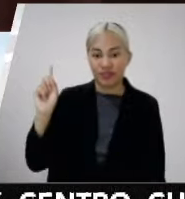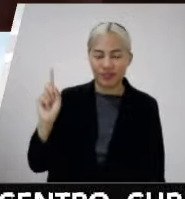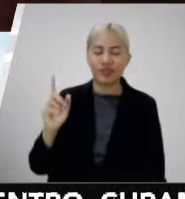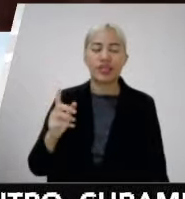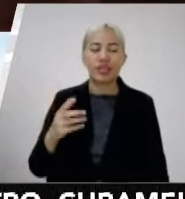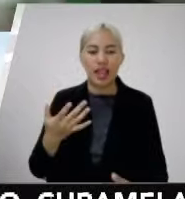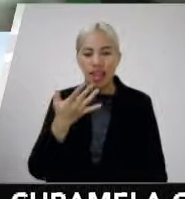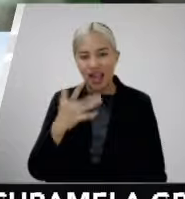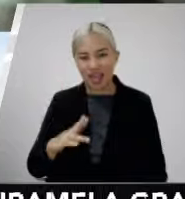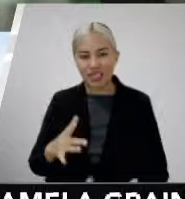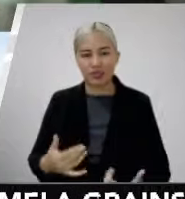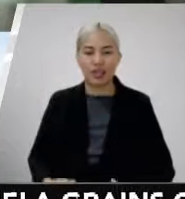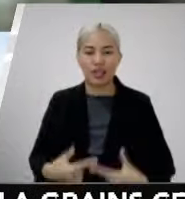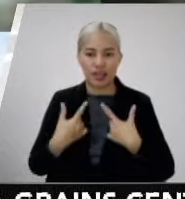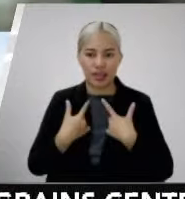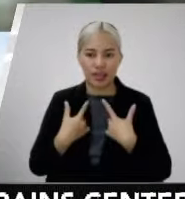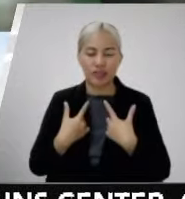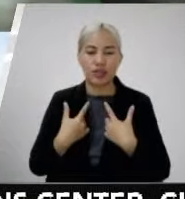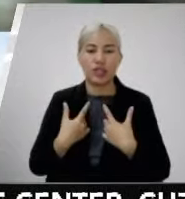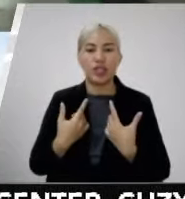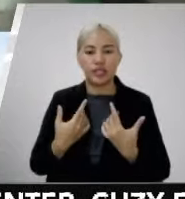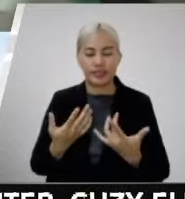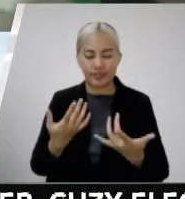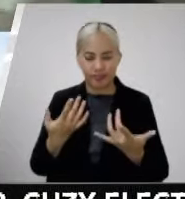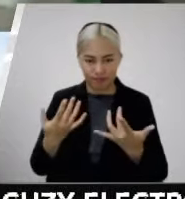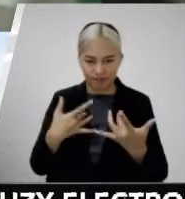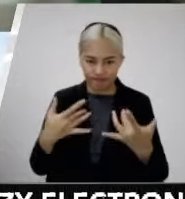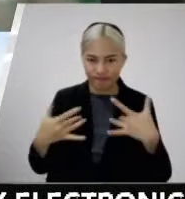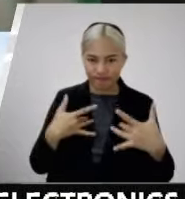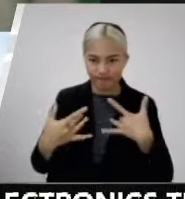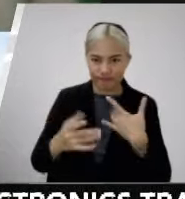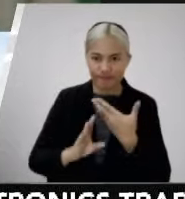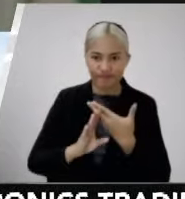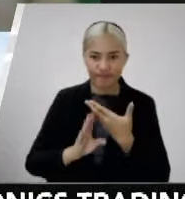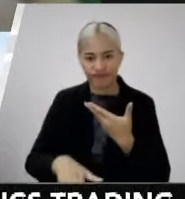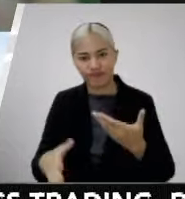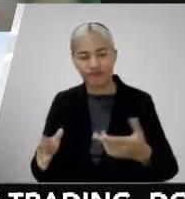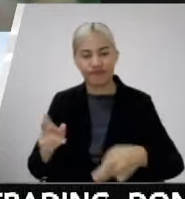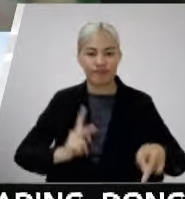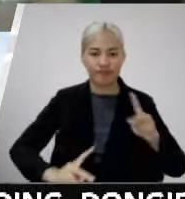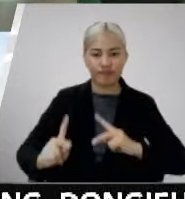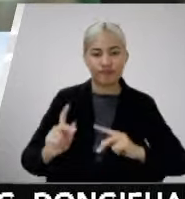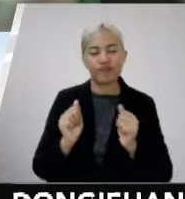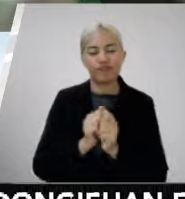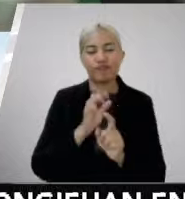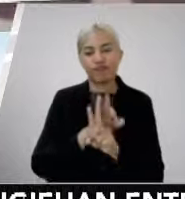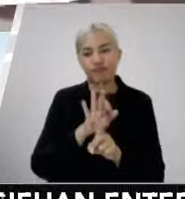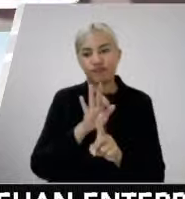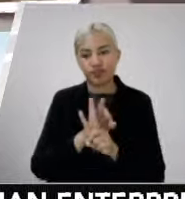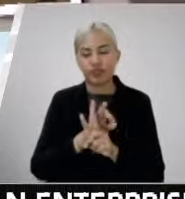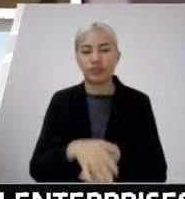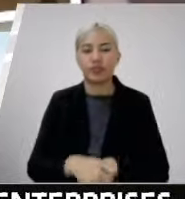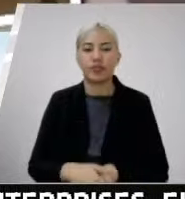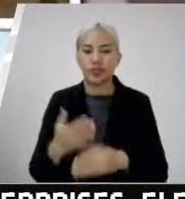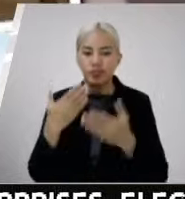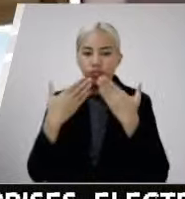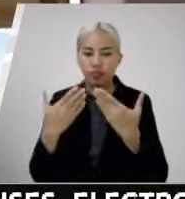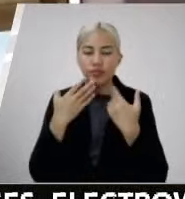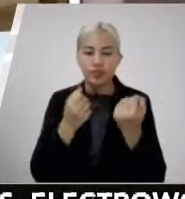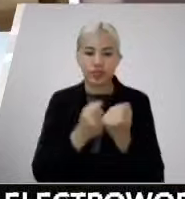Looking forward naman siya na makabalik sa stage at makasama muli ang kanyang fans. Pinasalamatan din niya ang kanilang suporta at